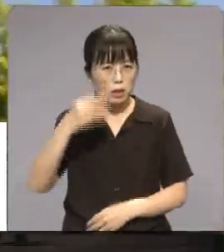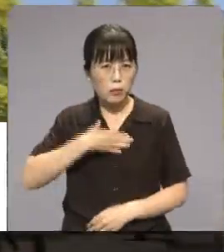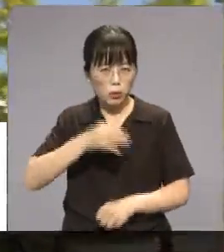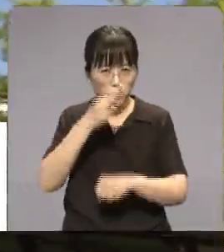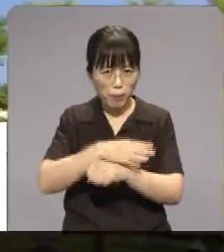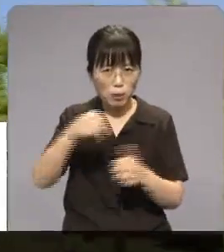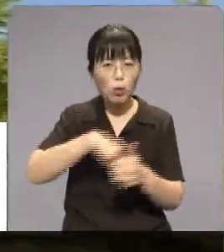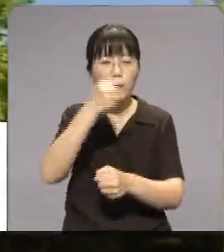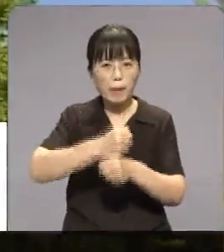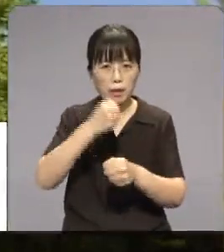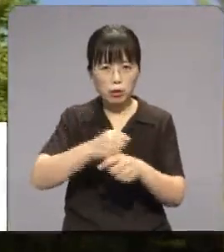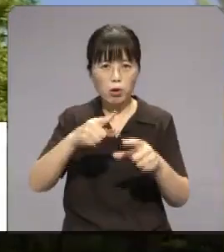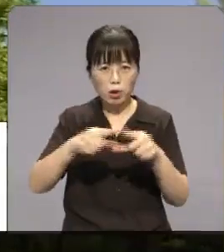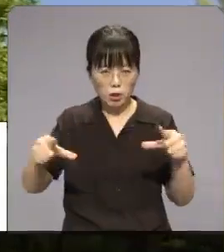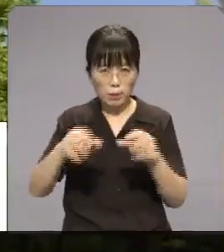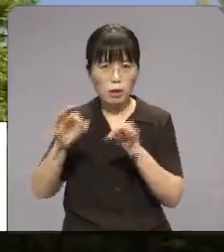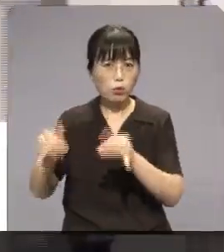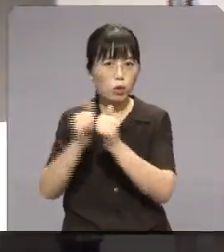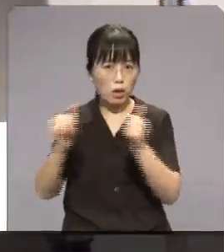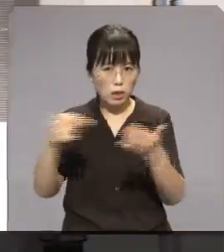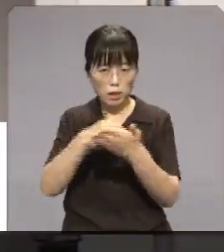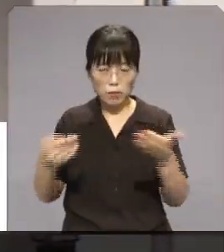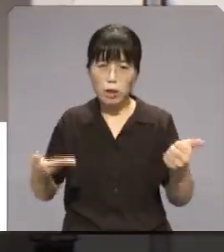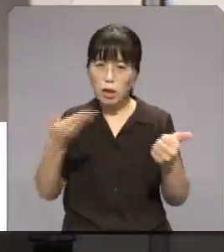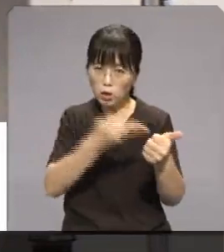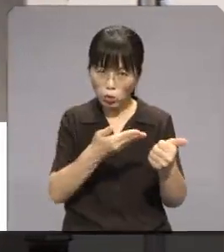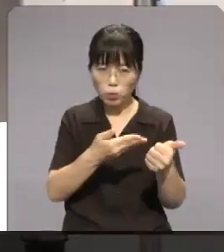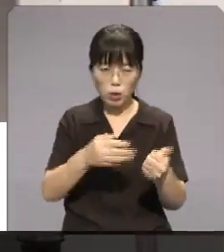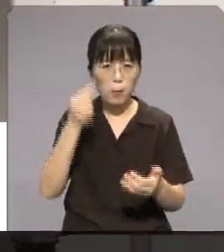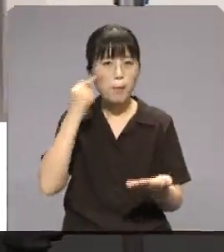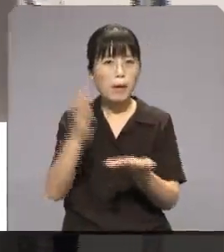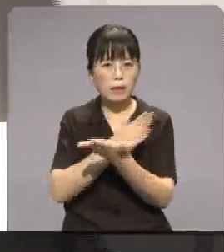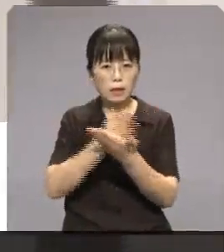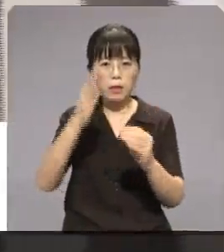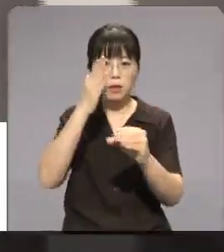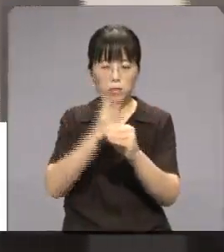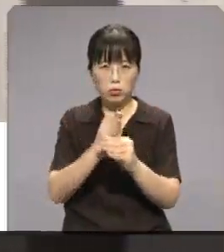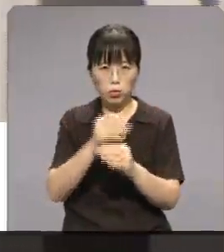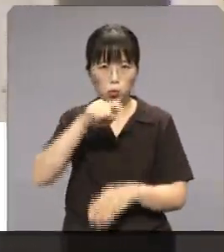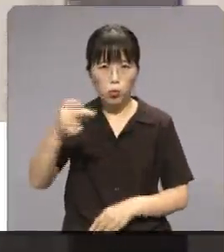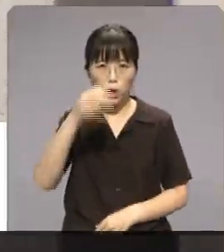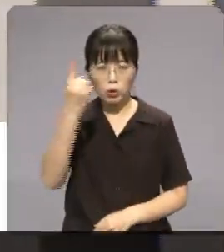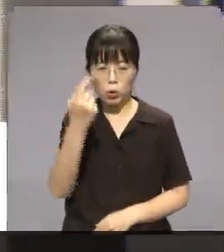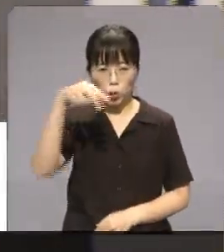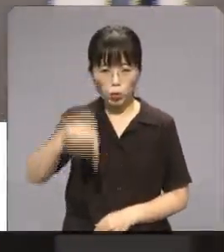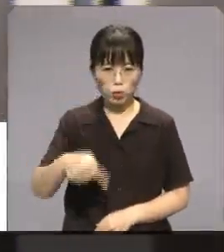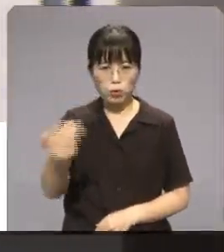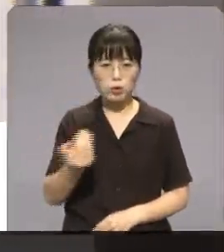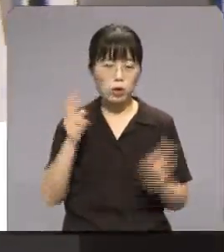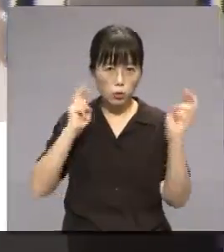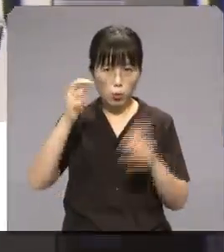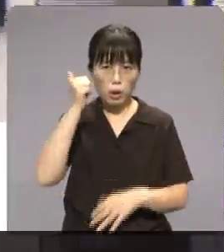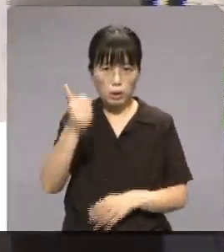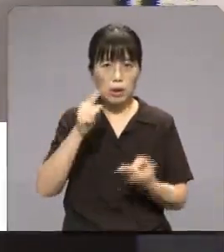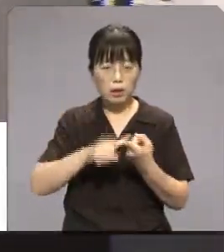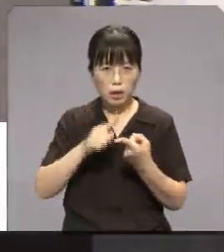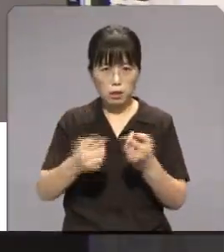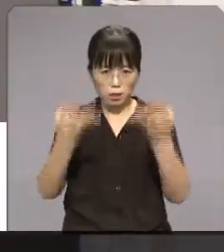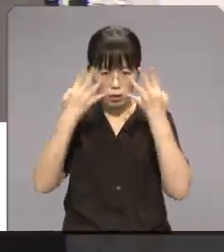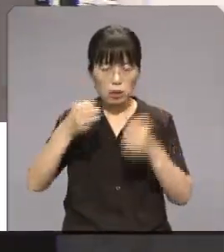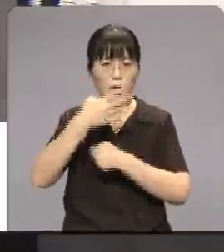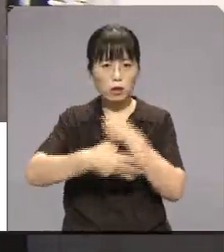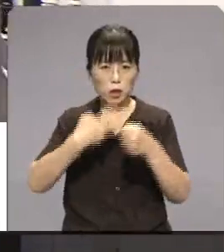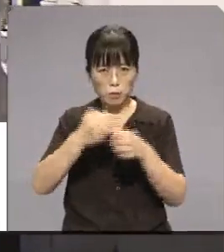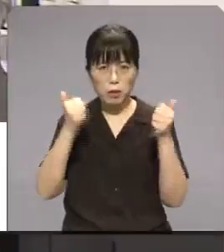매수세를 형성해 일반 투자자에게 피해를 입혔다고 판단했습니다 권호수 전 도이치 모터스 회장에게는 징역